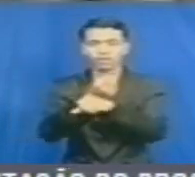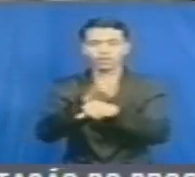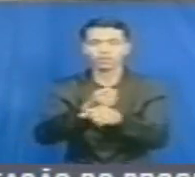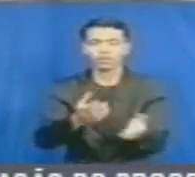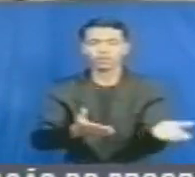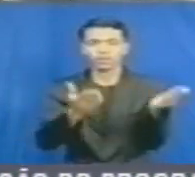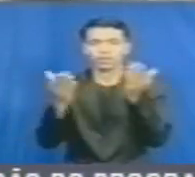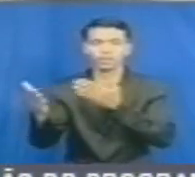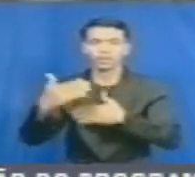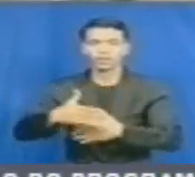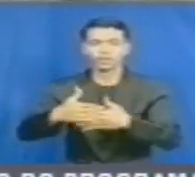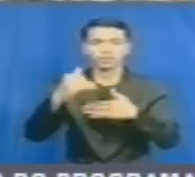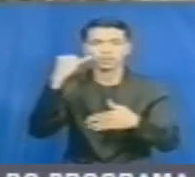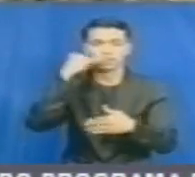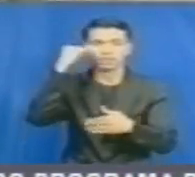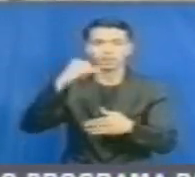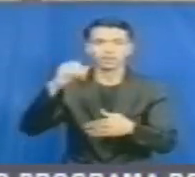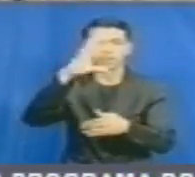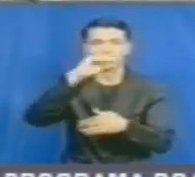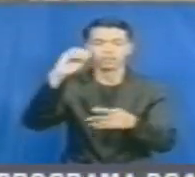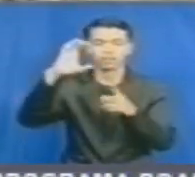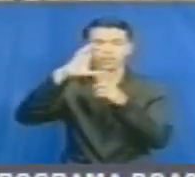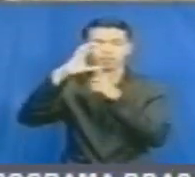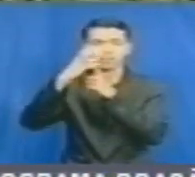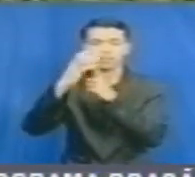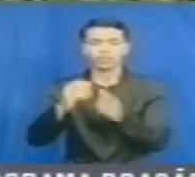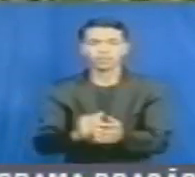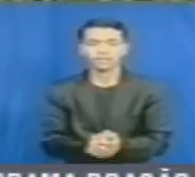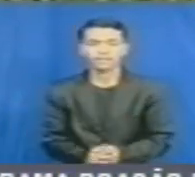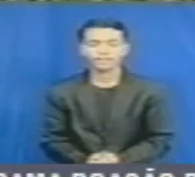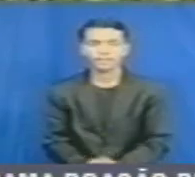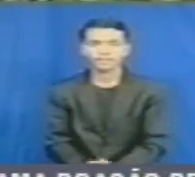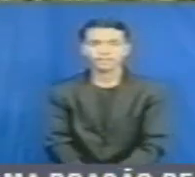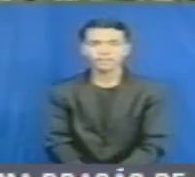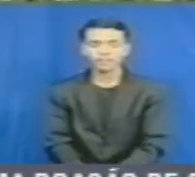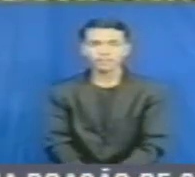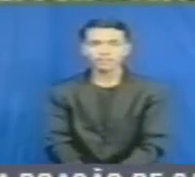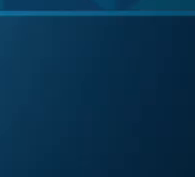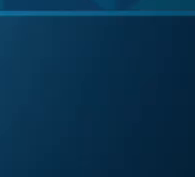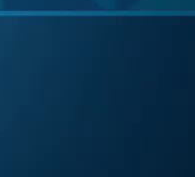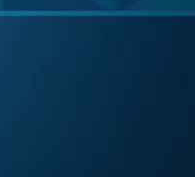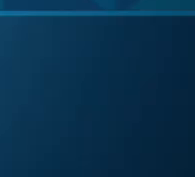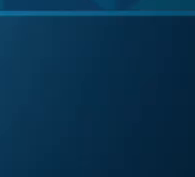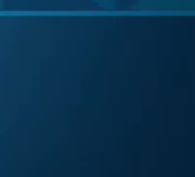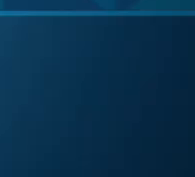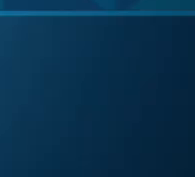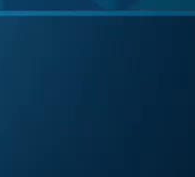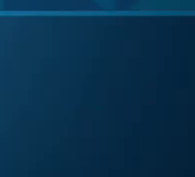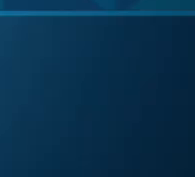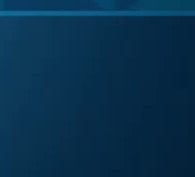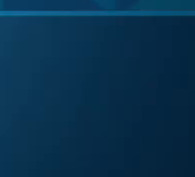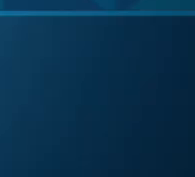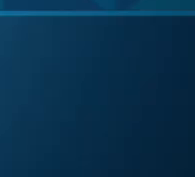proceso investigação no proceso cultural kusi municipio Ainaro na polisi garante tele Atu